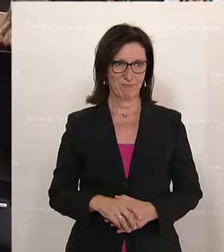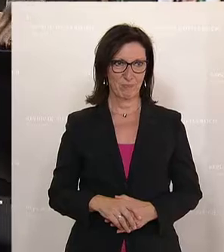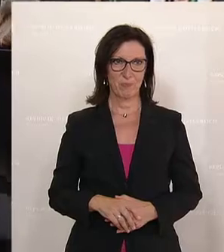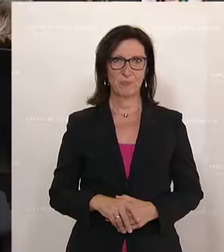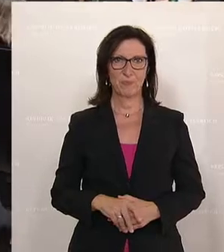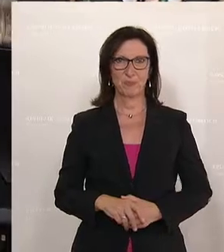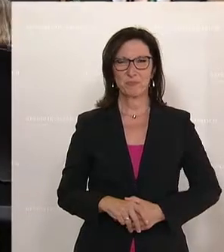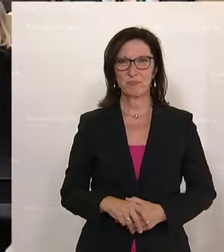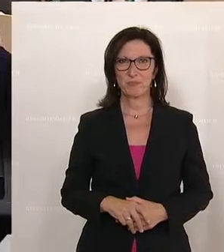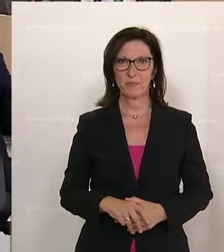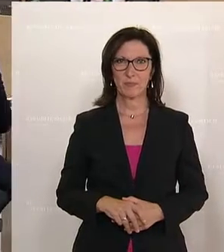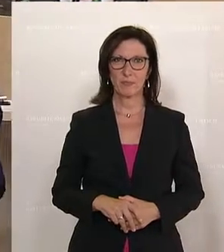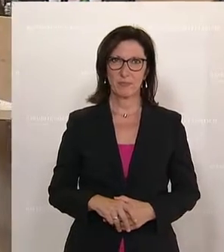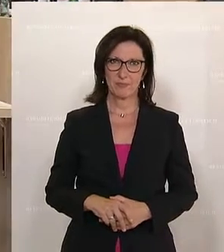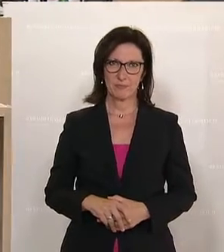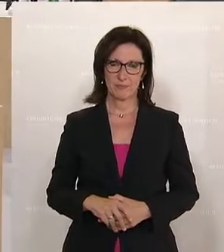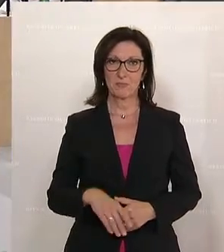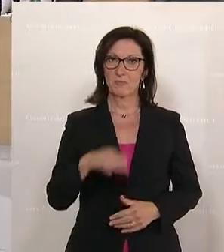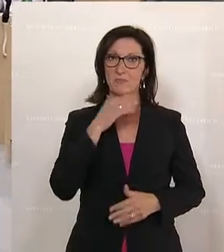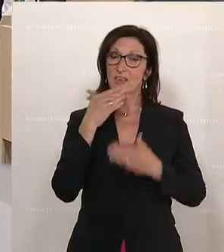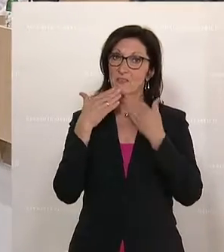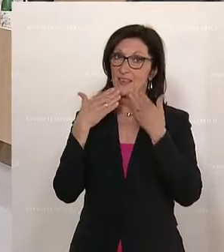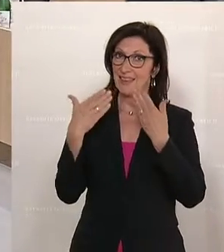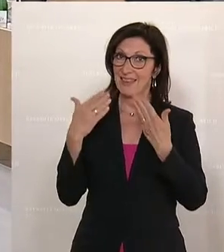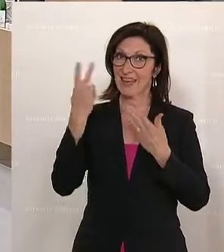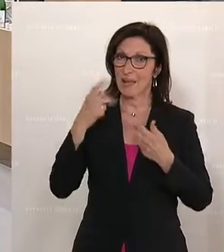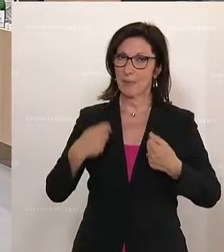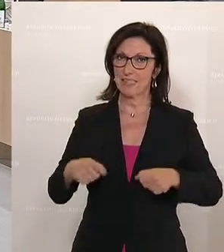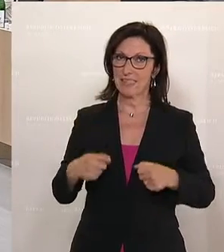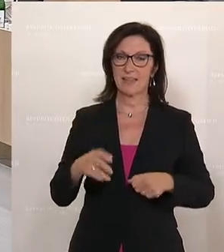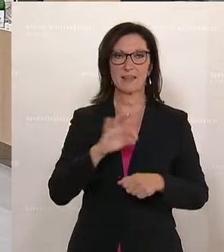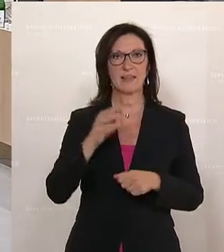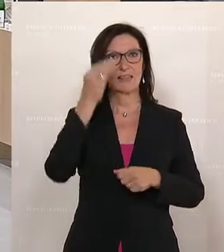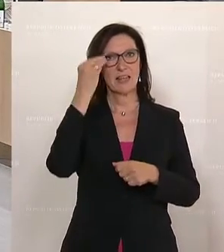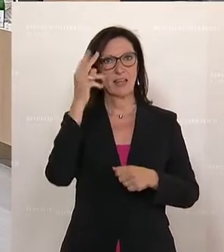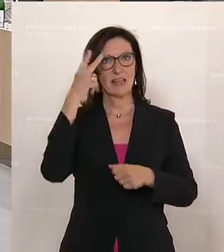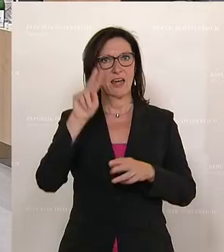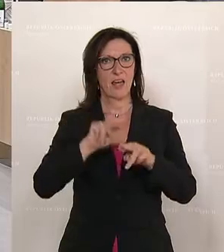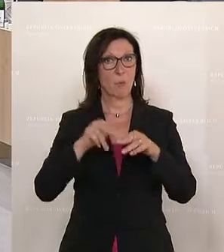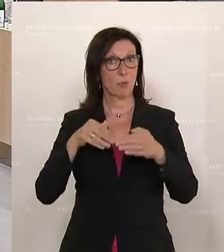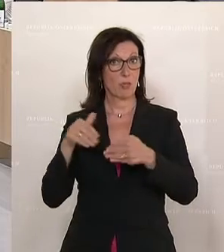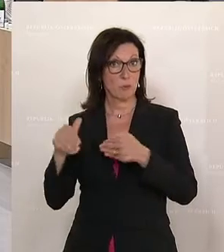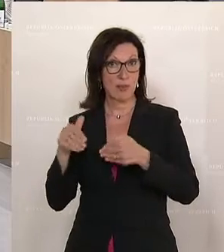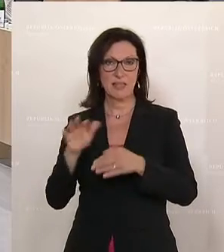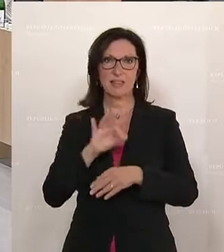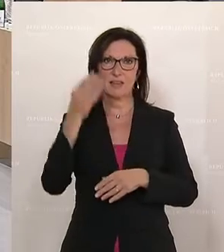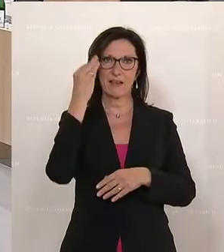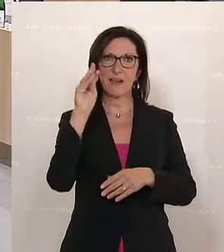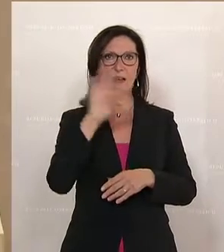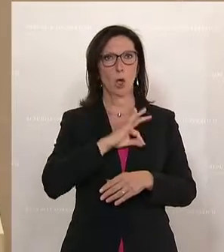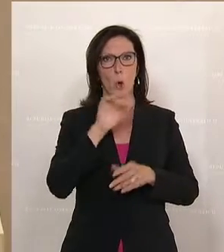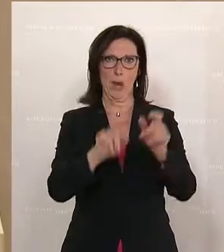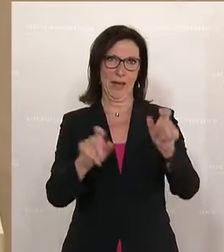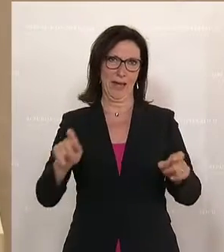der SPÖ ist Nurten Yilmaz am Wort. Herr Präsident, sehr geehrter Herr Bundesminister, werte Kolleginnen und